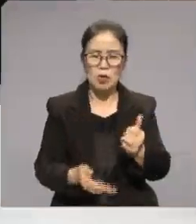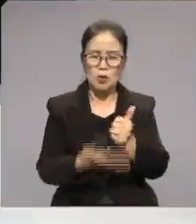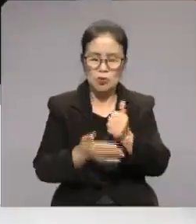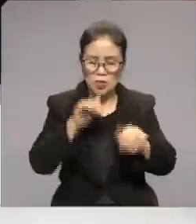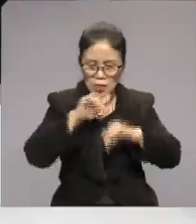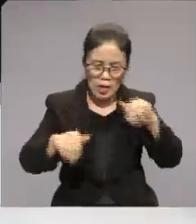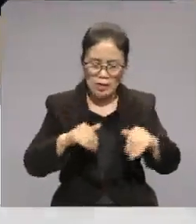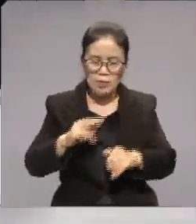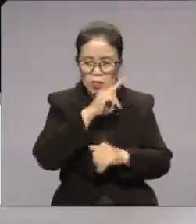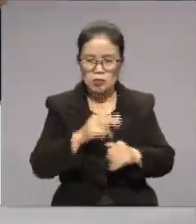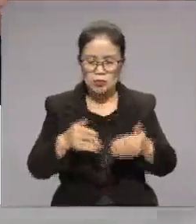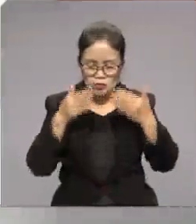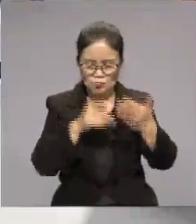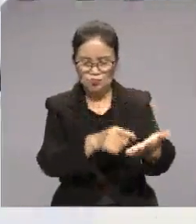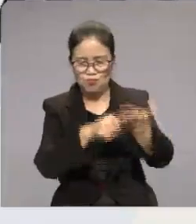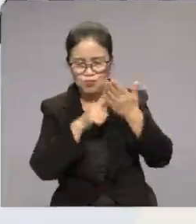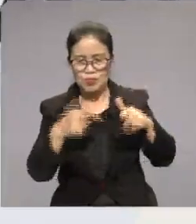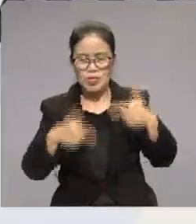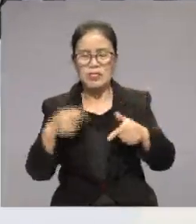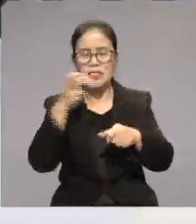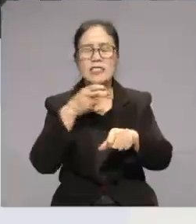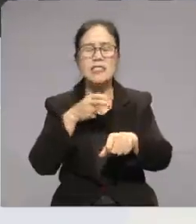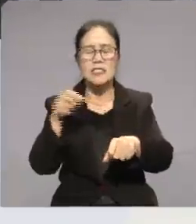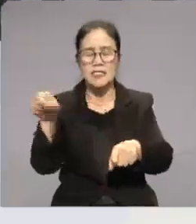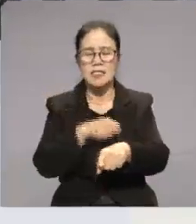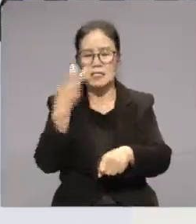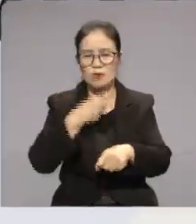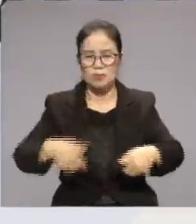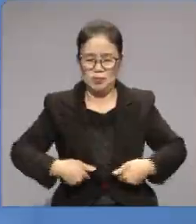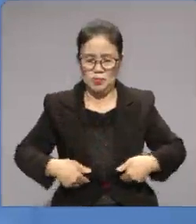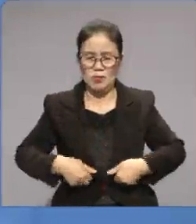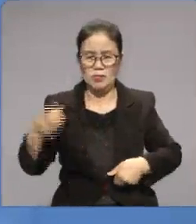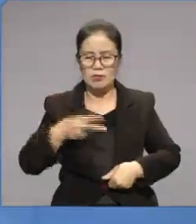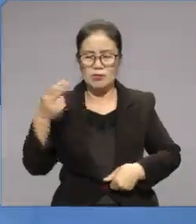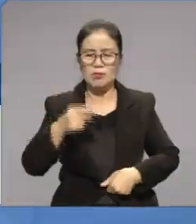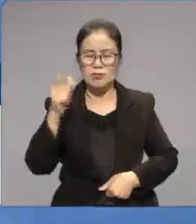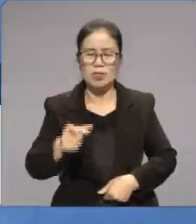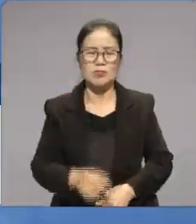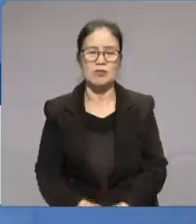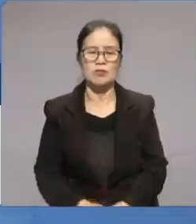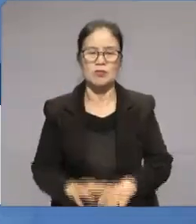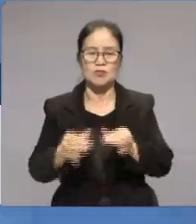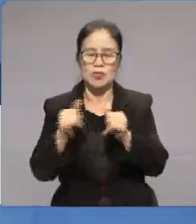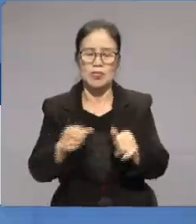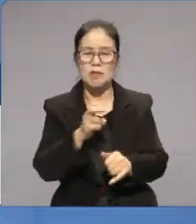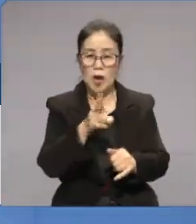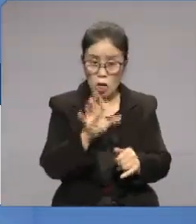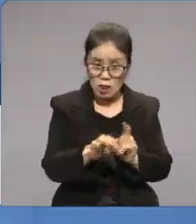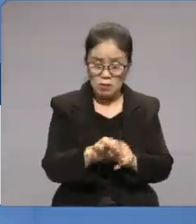개입 의혹을 집중 부각하며 상설특검 필요성을 거듭 강조했습니다. 국민께서 명태균